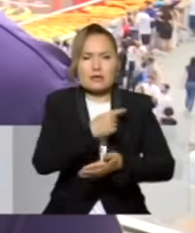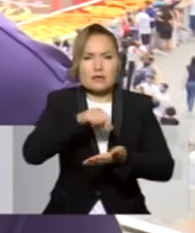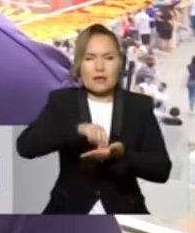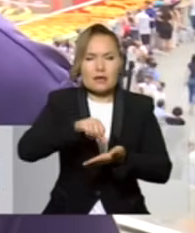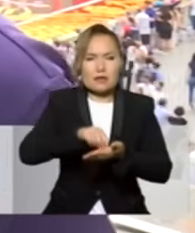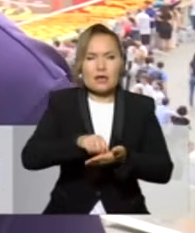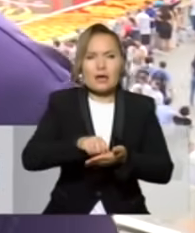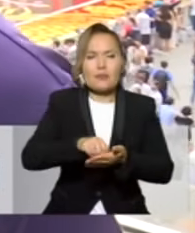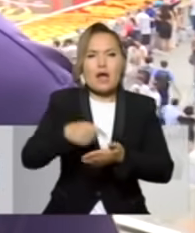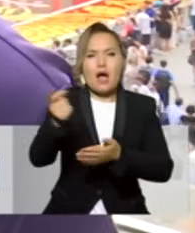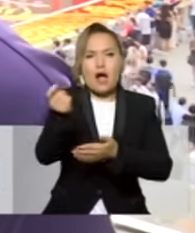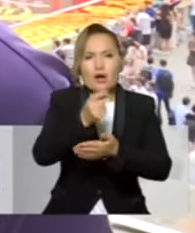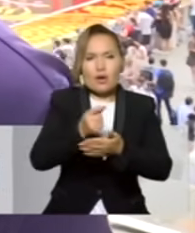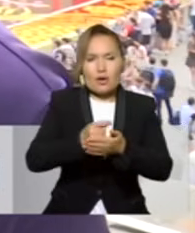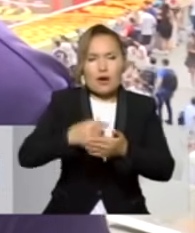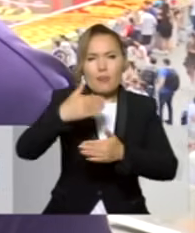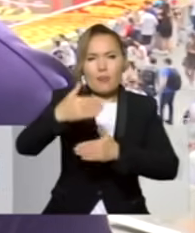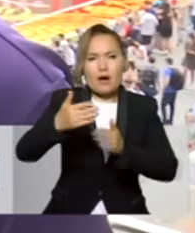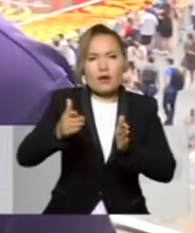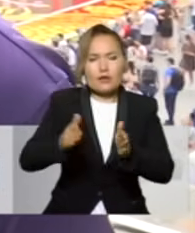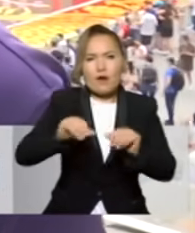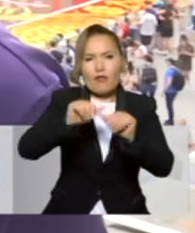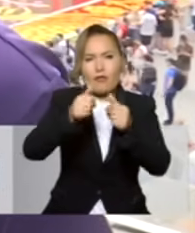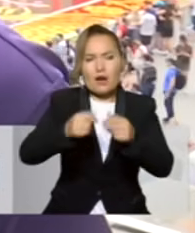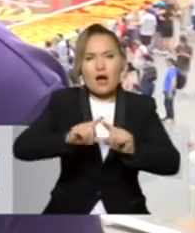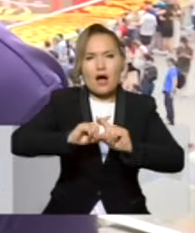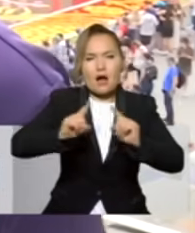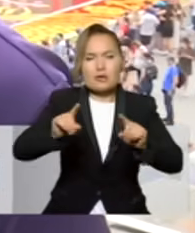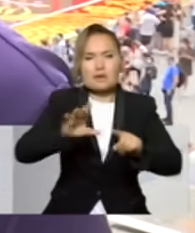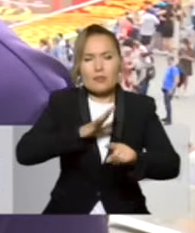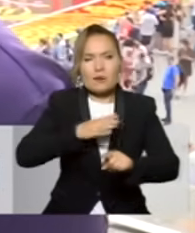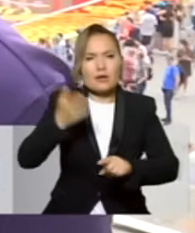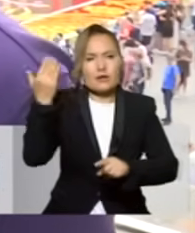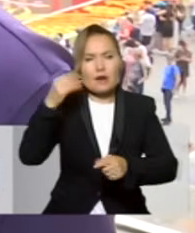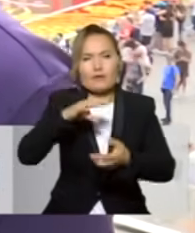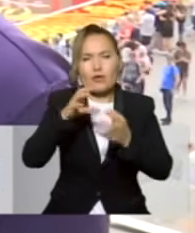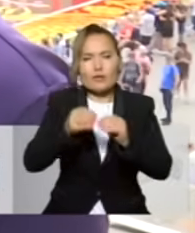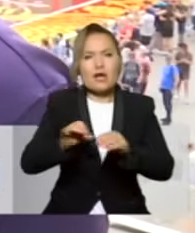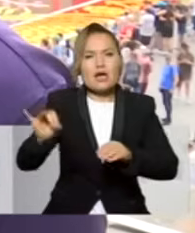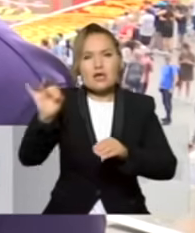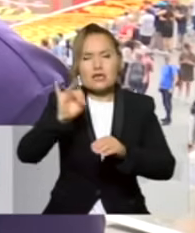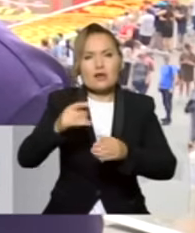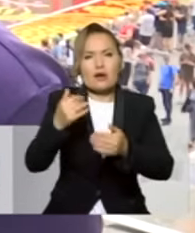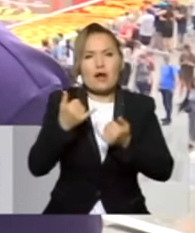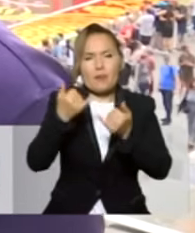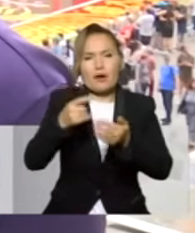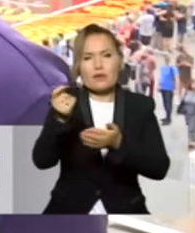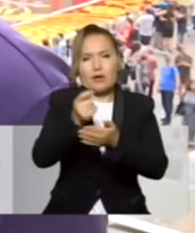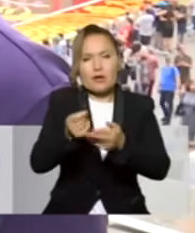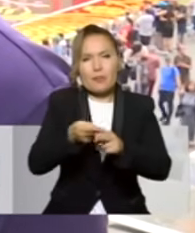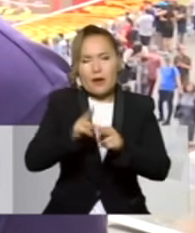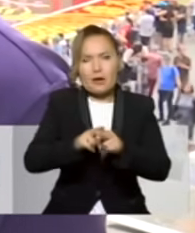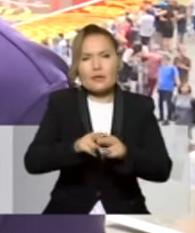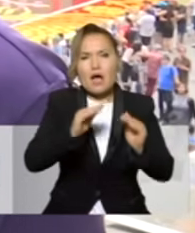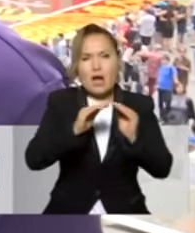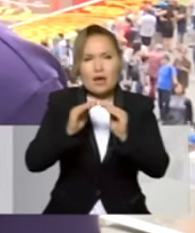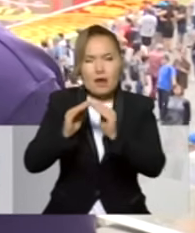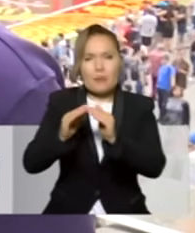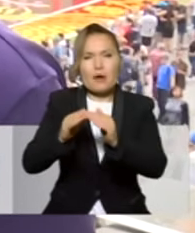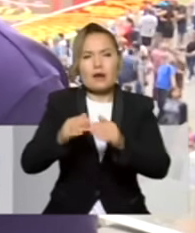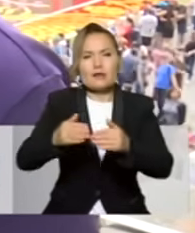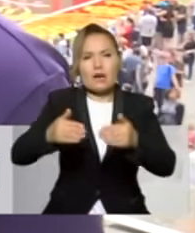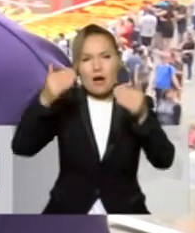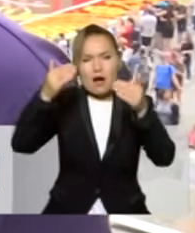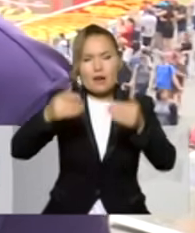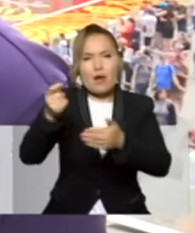кілемнің суреті бір мемлекетке, аймаққа немесе мерейтойға арналып салынатын. Бұл жолы бельгиялық суретшінің ғимараттардың сыртына салатын суретін алып,